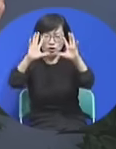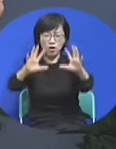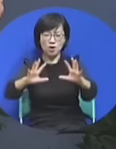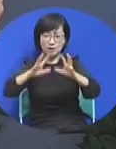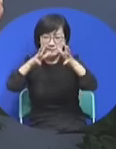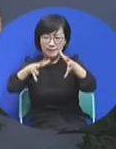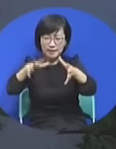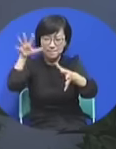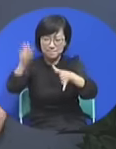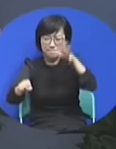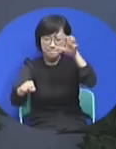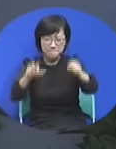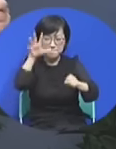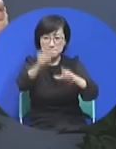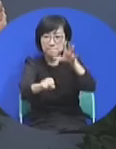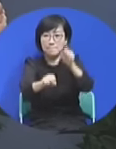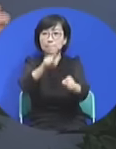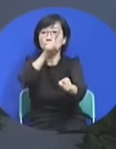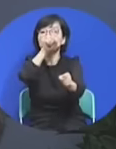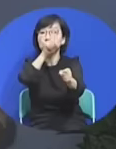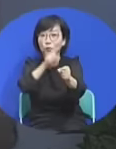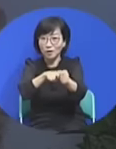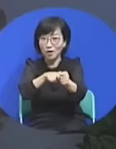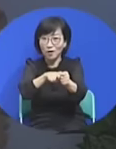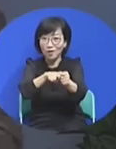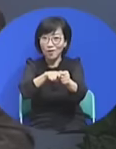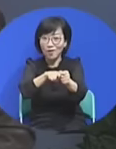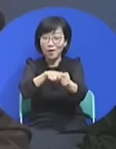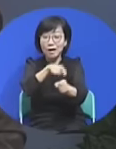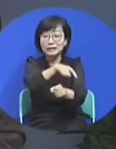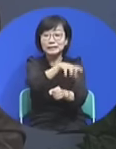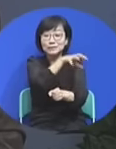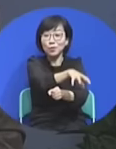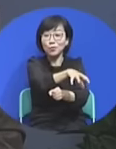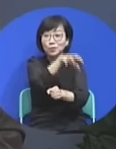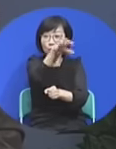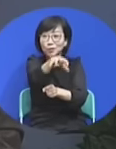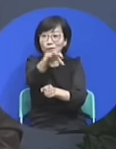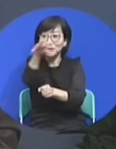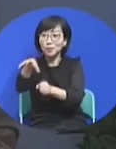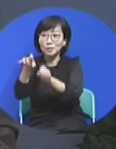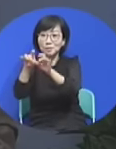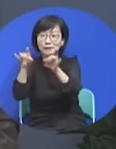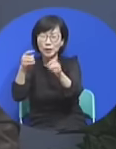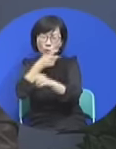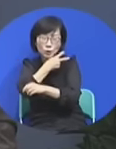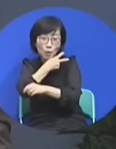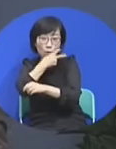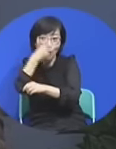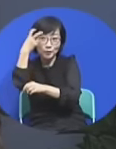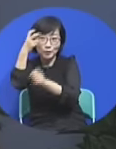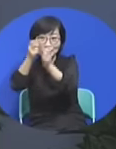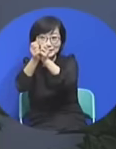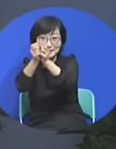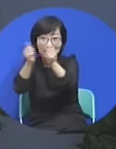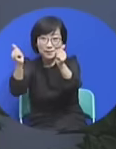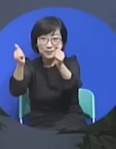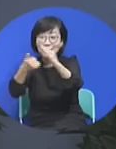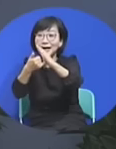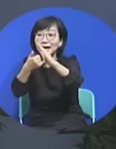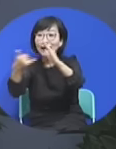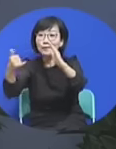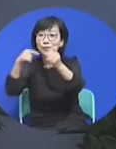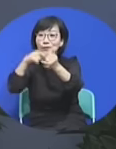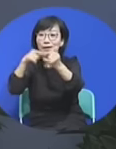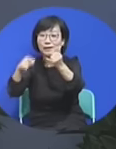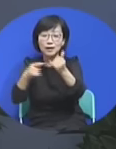아주 똑똑한 사람, 괜찮은 집안에는 로마 시민권을 줬더라고요. In order to rule the provinces after they controlled those territories,